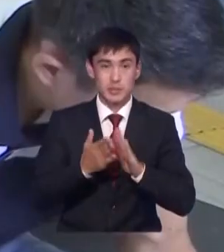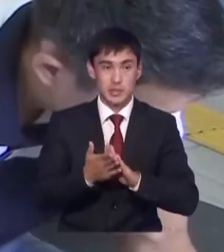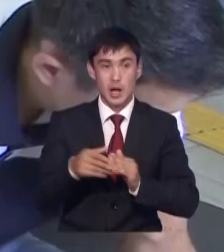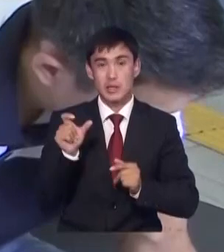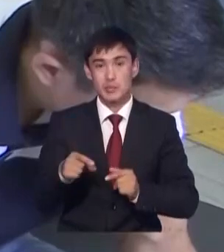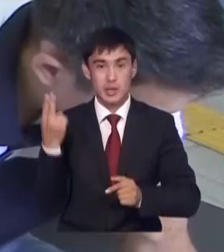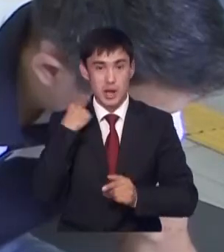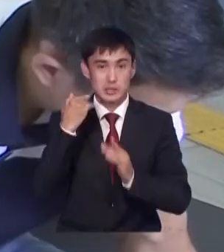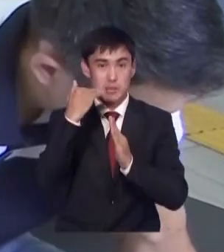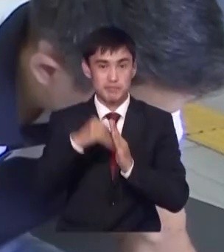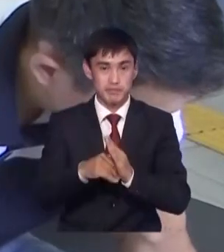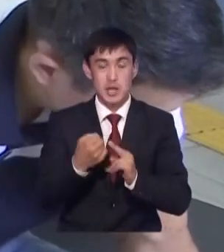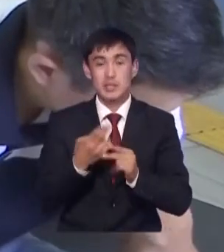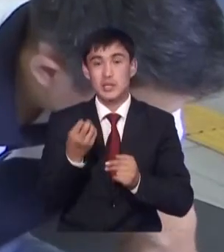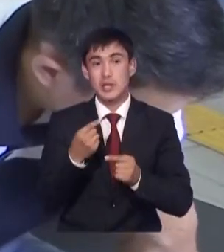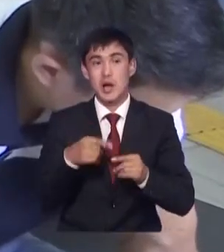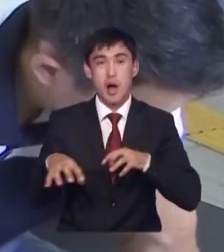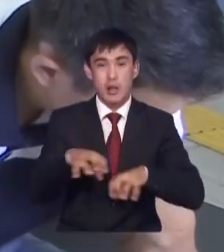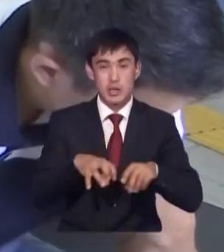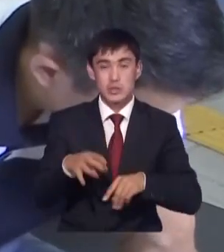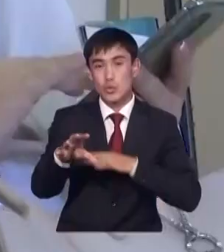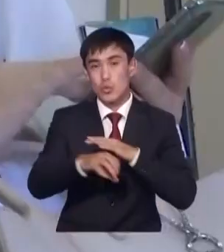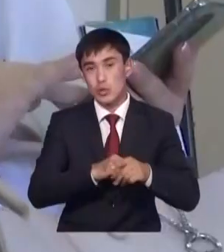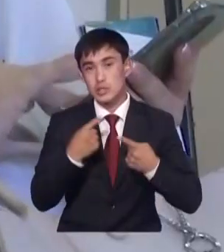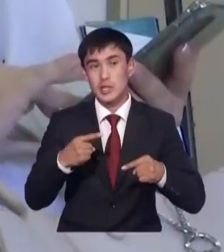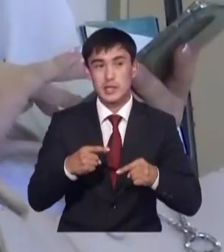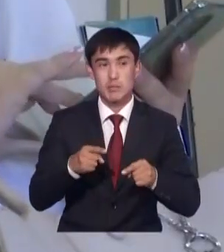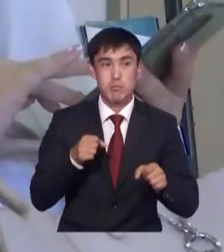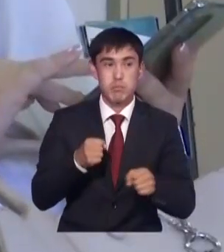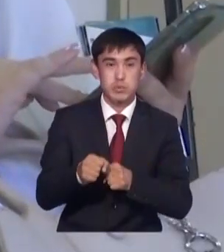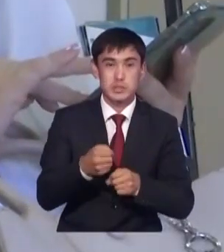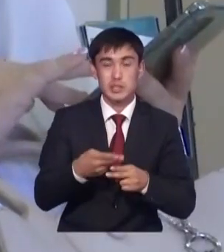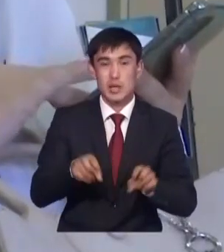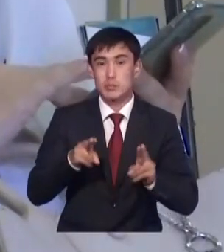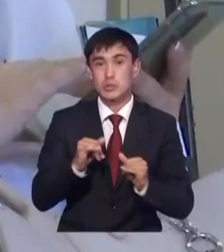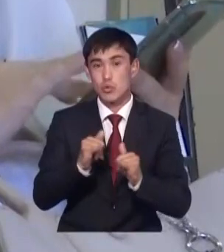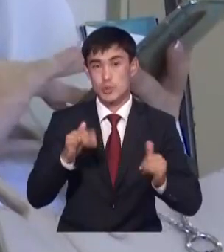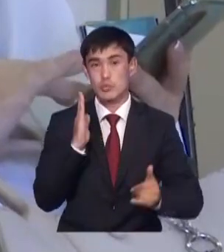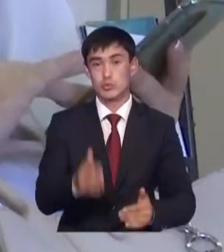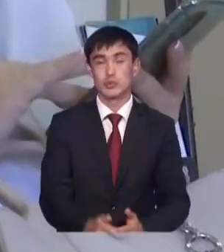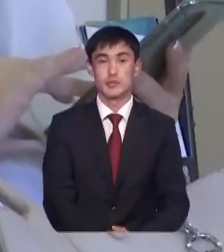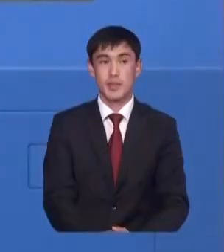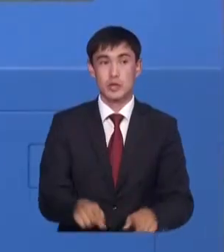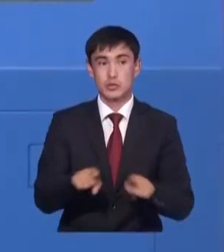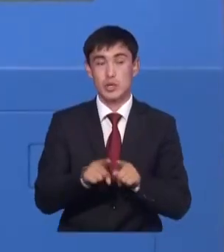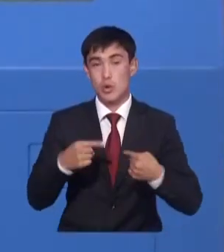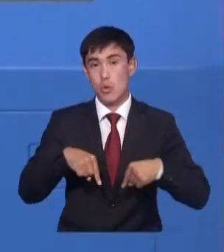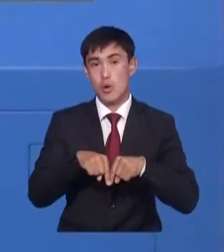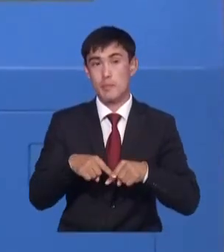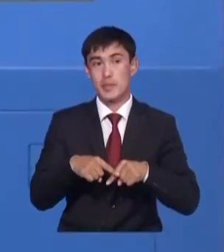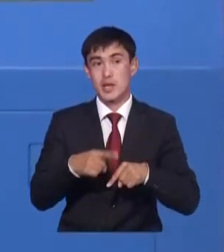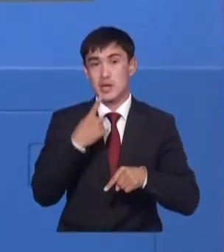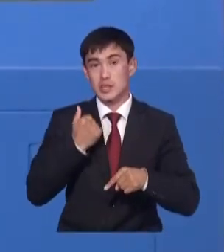адамдарды қарызға батырады. Одан бөлек алаяқтық, ұрлық және бопсалау сияқты қылмыстардың көбеюіне әсер етті. Сондай-ақ олар әскери